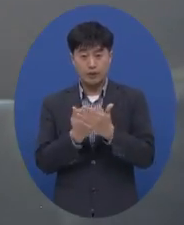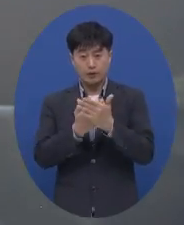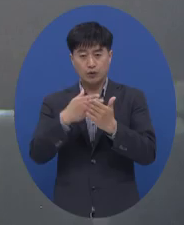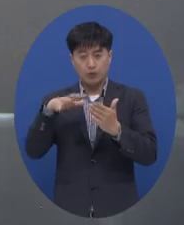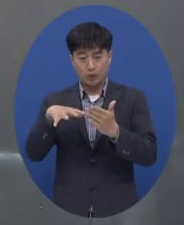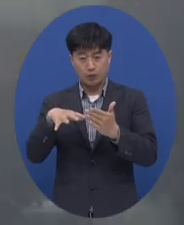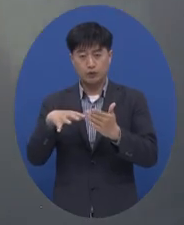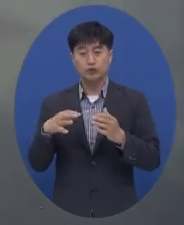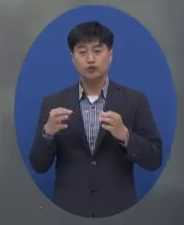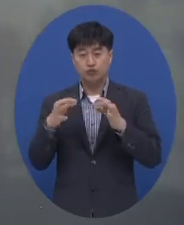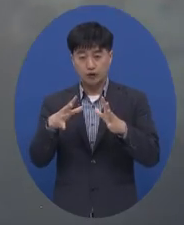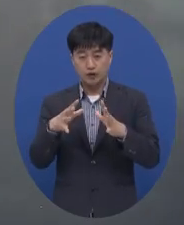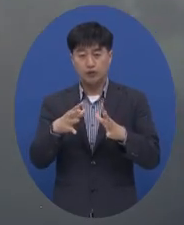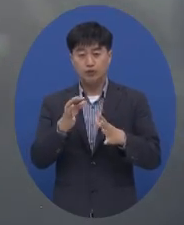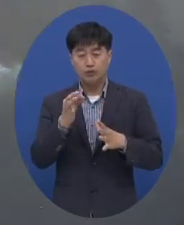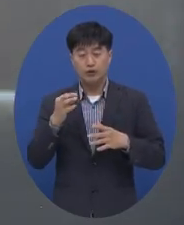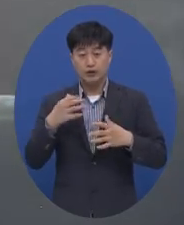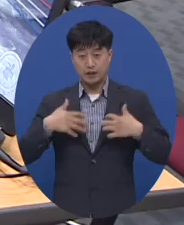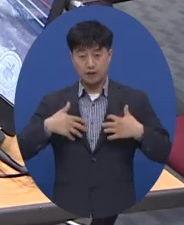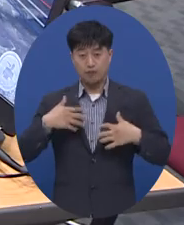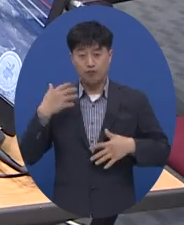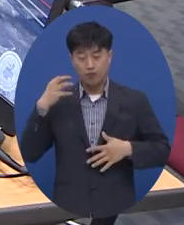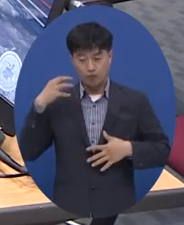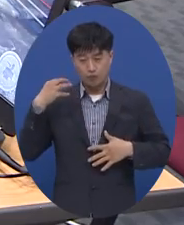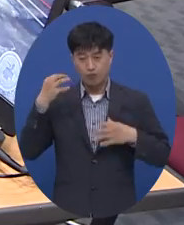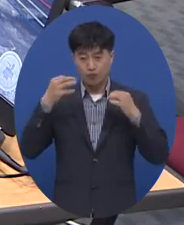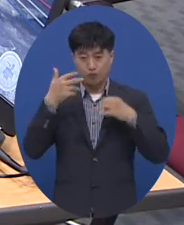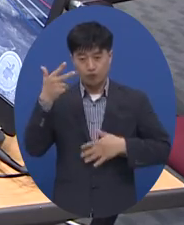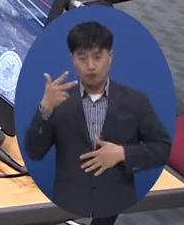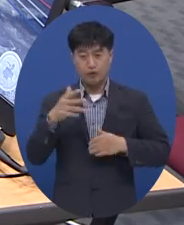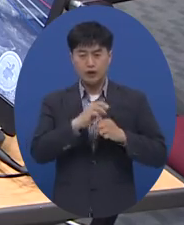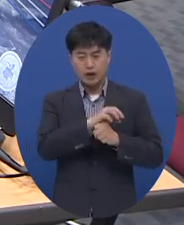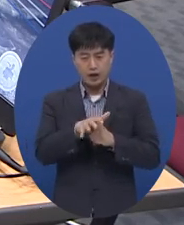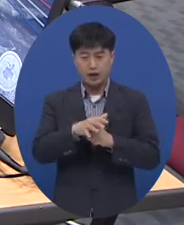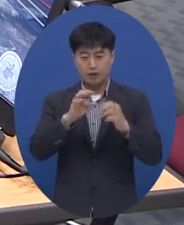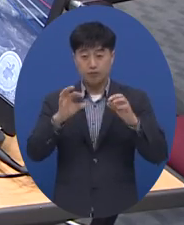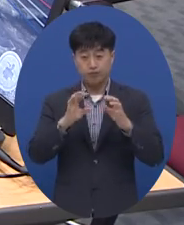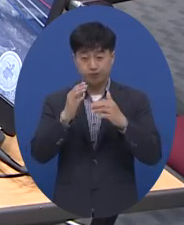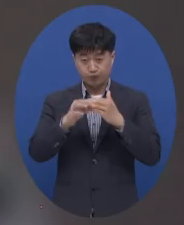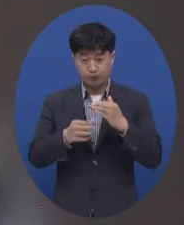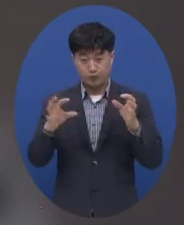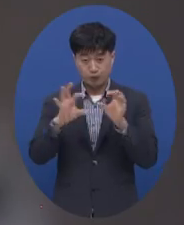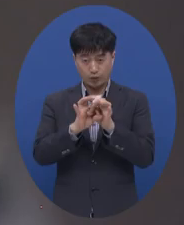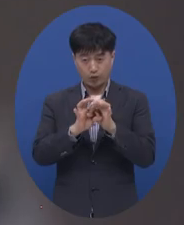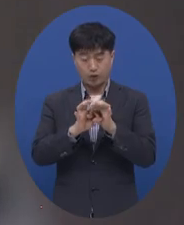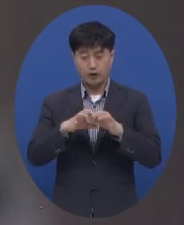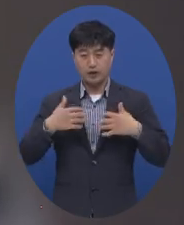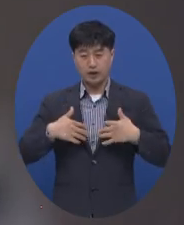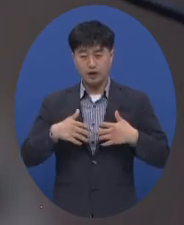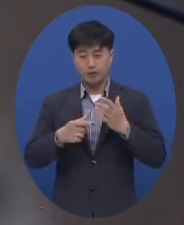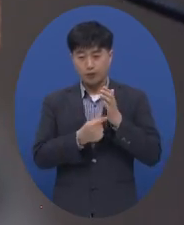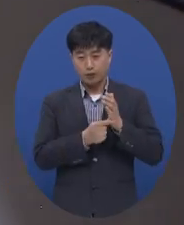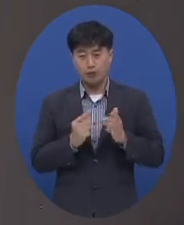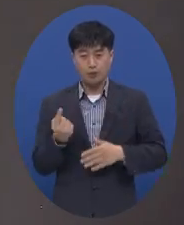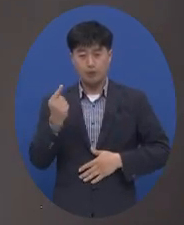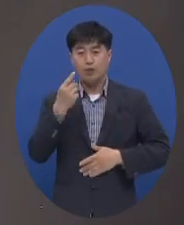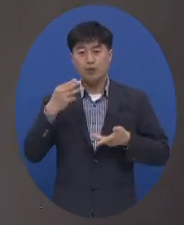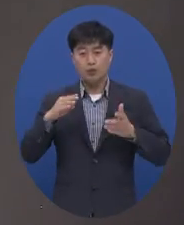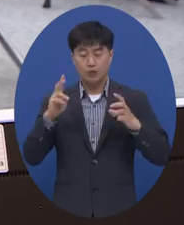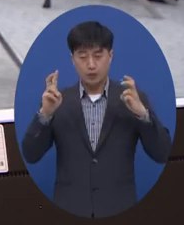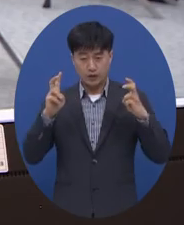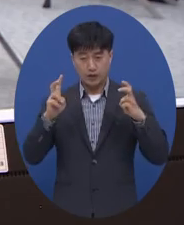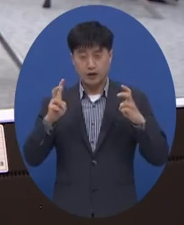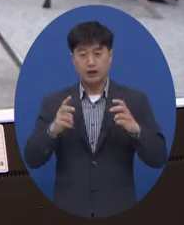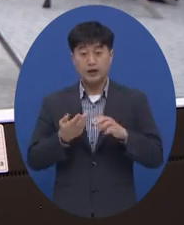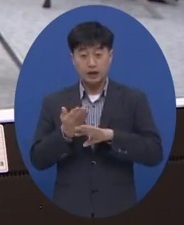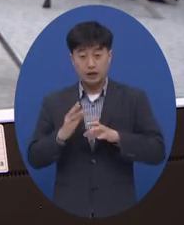주관하는 경기 게임 글로벌 위크입니다. 다양한 프로그램을 연계한 행사를 통해 경기 게임의 브랜드 이미지를 높임으로써 도내